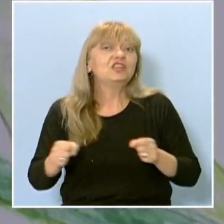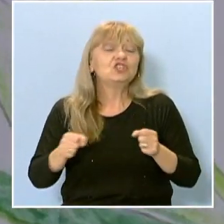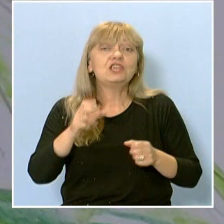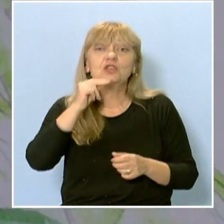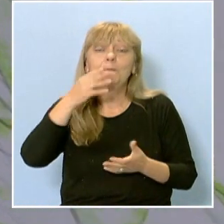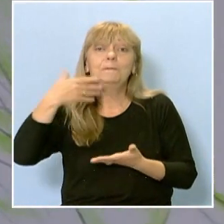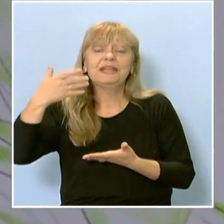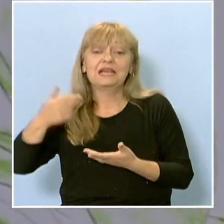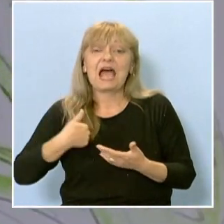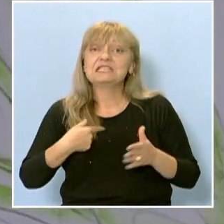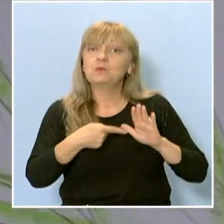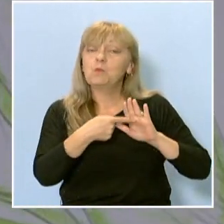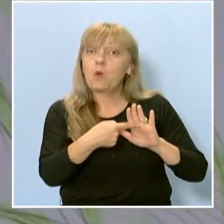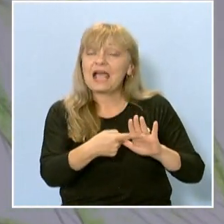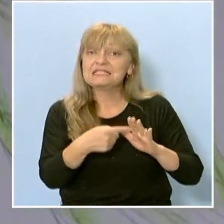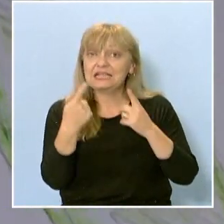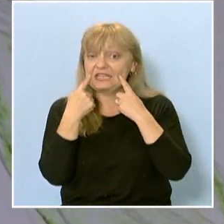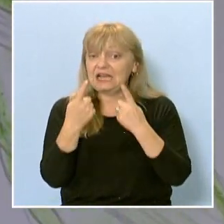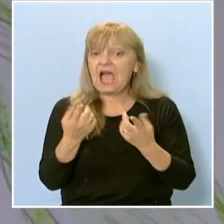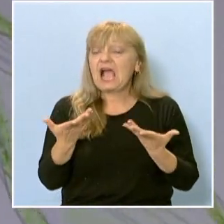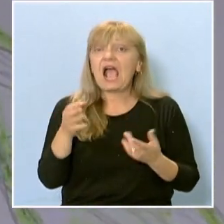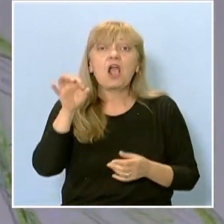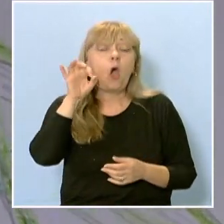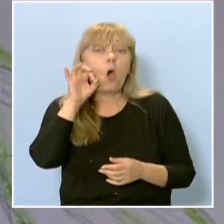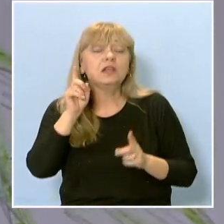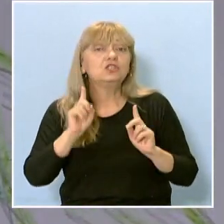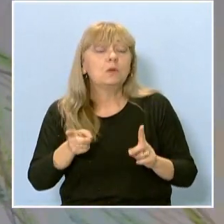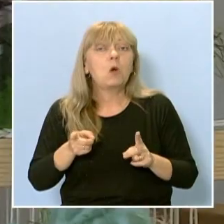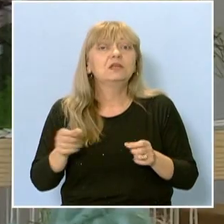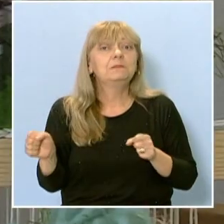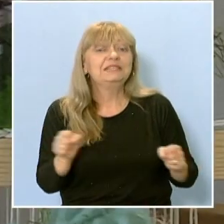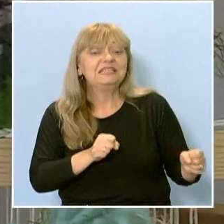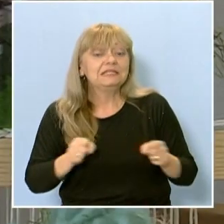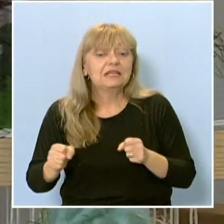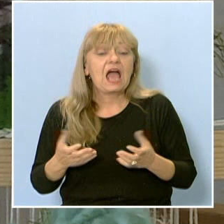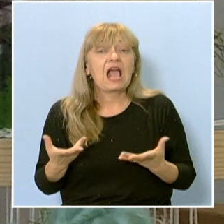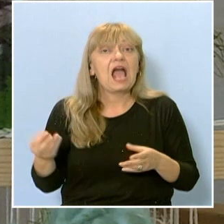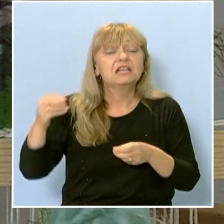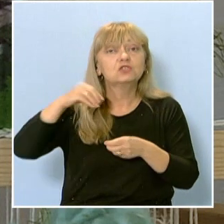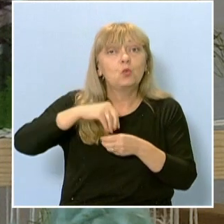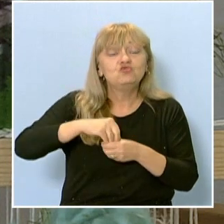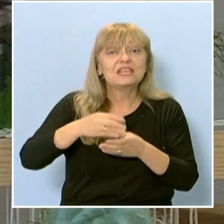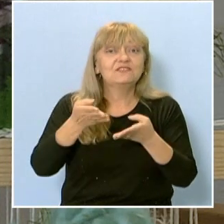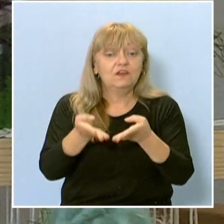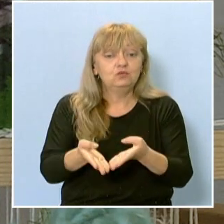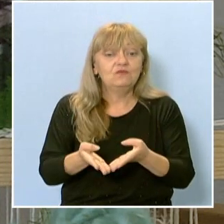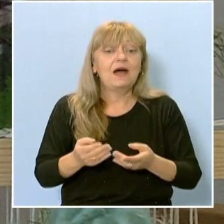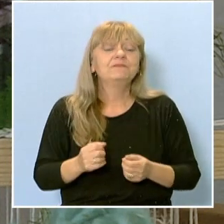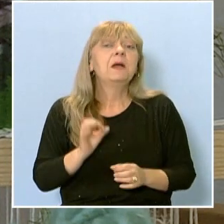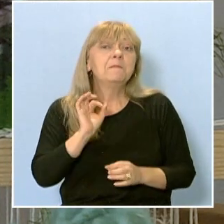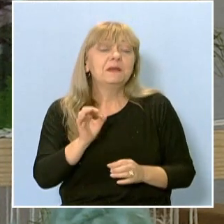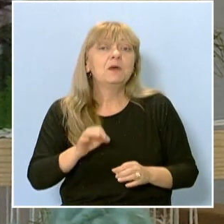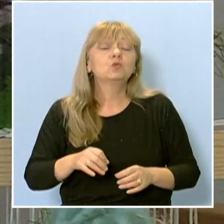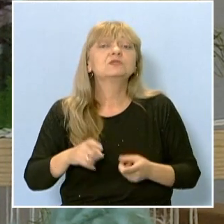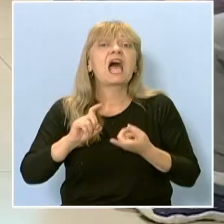нагледно как орехчетата могат да бъдат изтъкани и как те могат да участват в това, как могат да тъкат на стан за котлински килими,